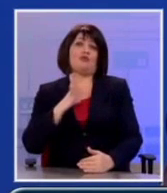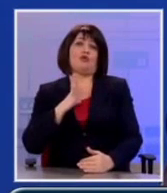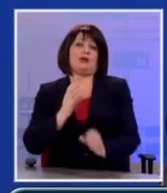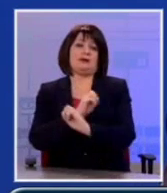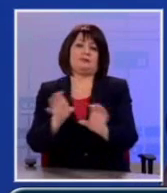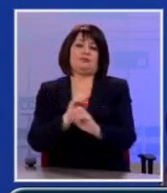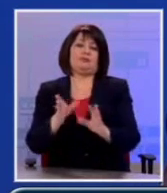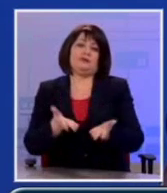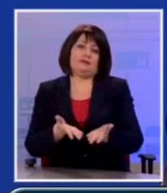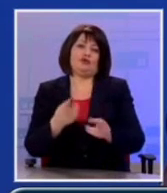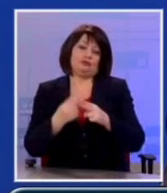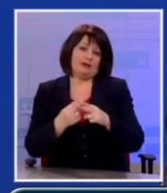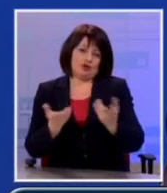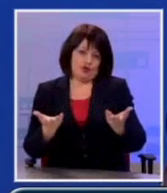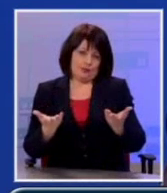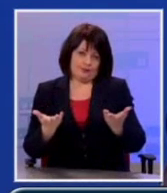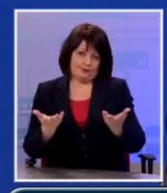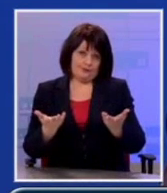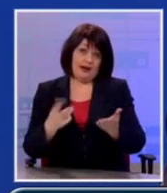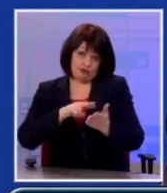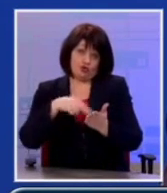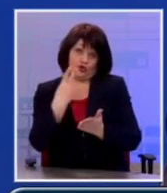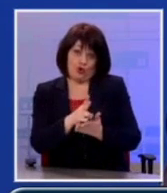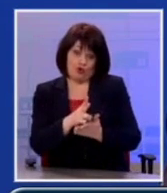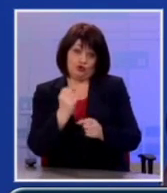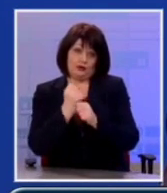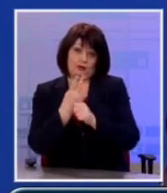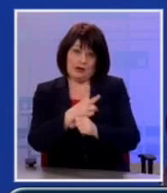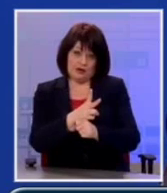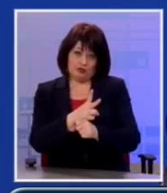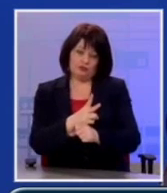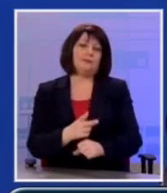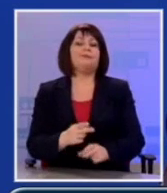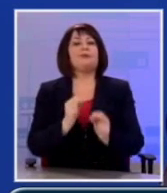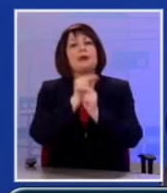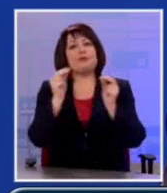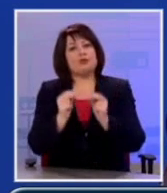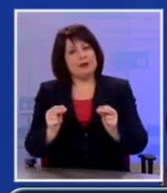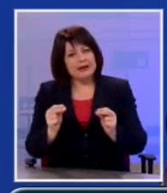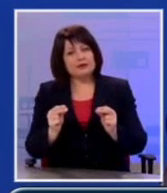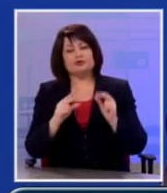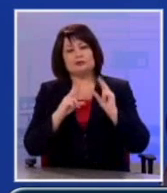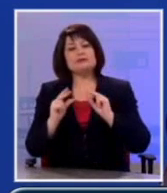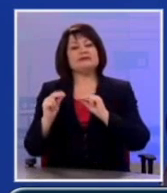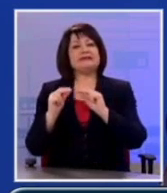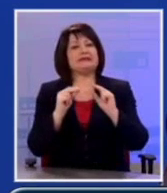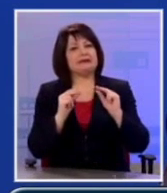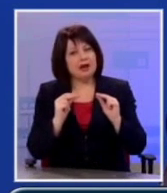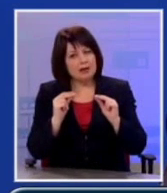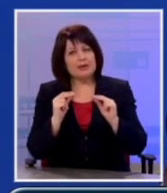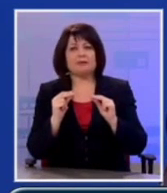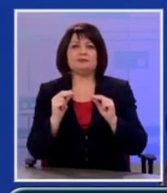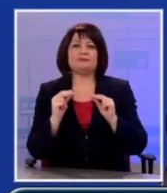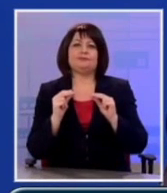γιατί αυτή είναι η αποστολή της ενημέρωσης. Οπότε νομίζω ότι συζητώντας και στο